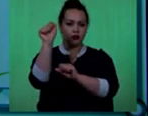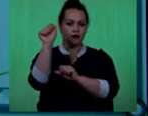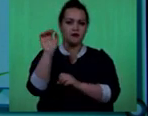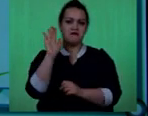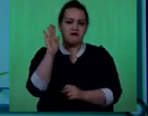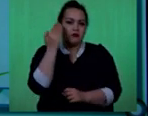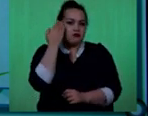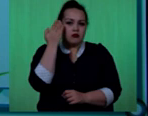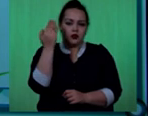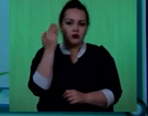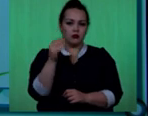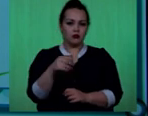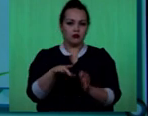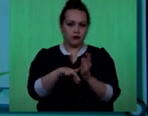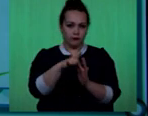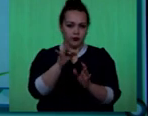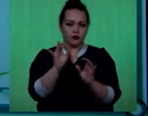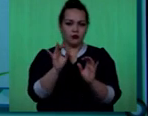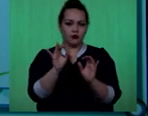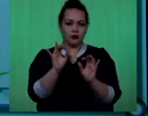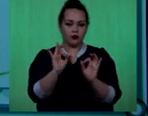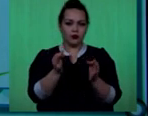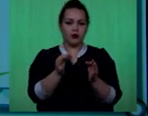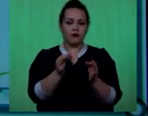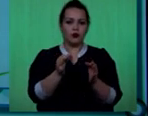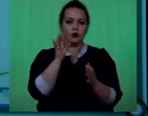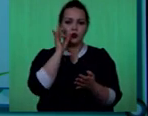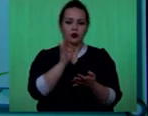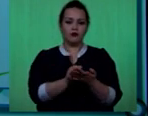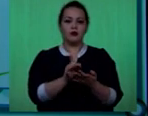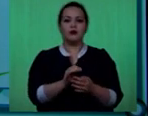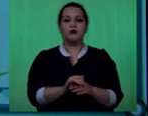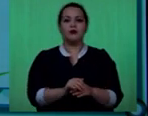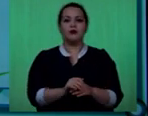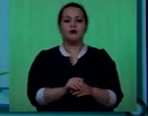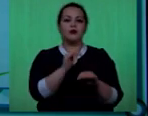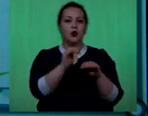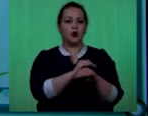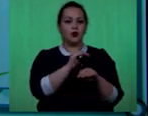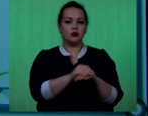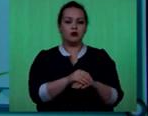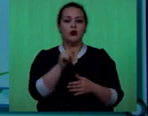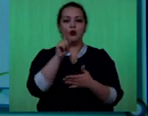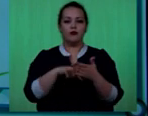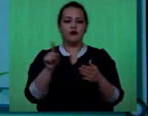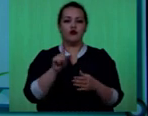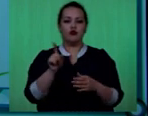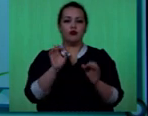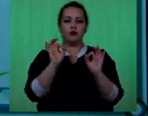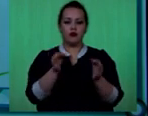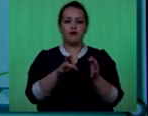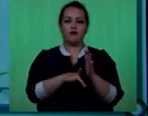выбрали правильный ответ молодцы я уверена что вы выбрали правильный ответ десятый вопрос